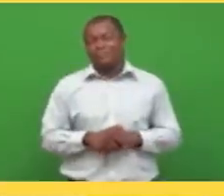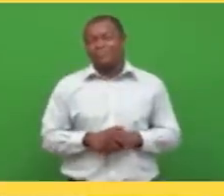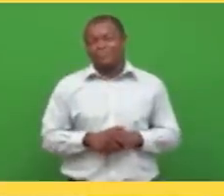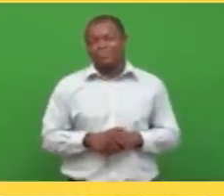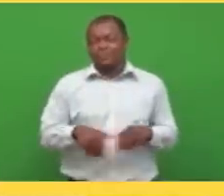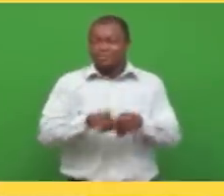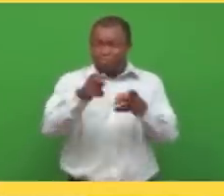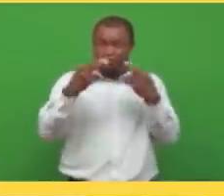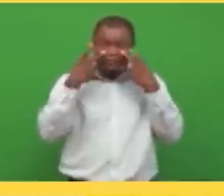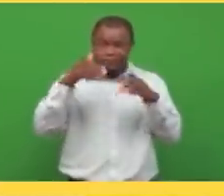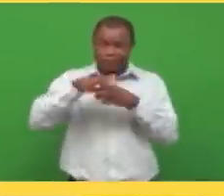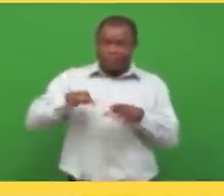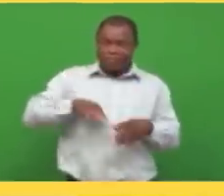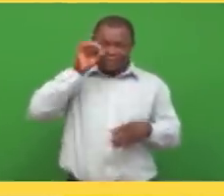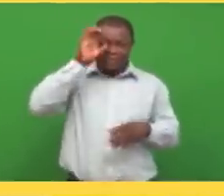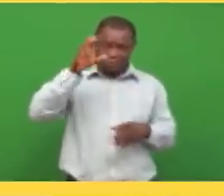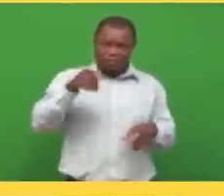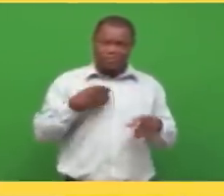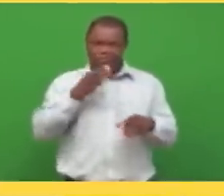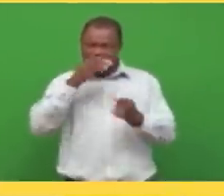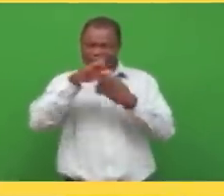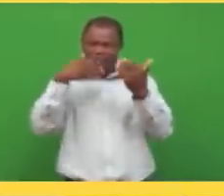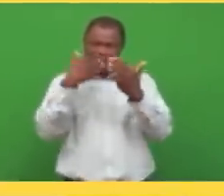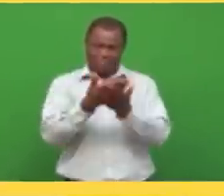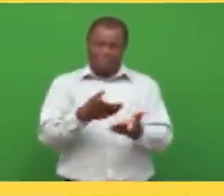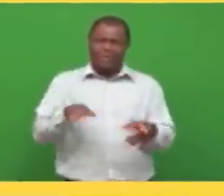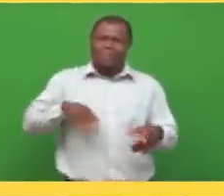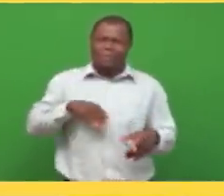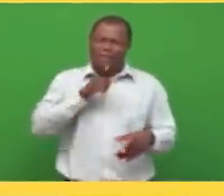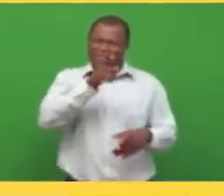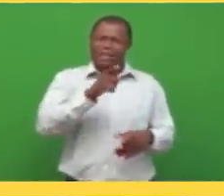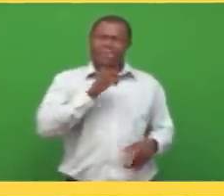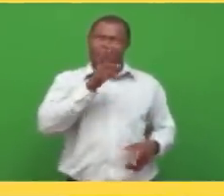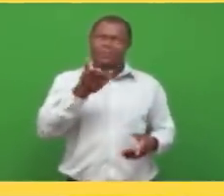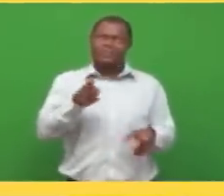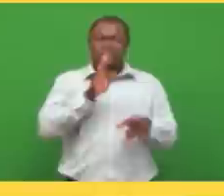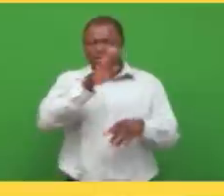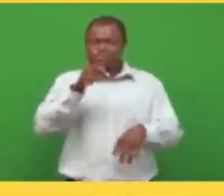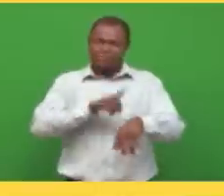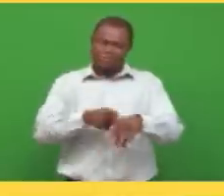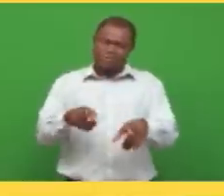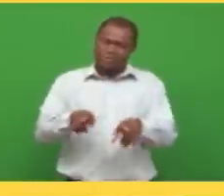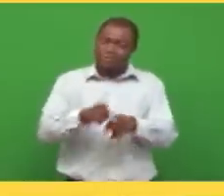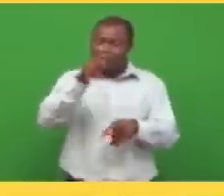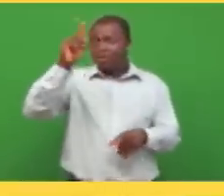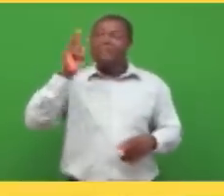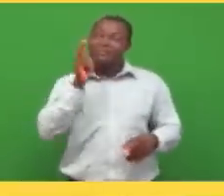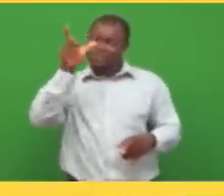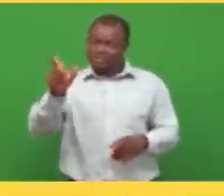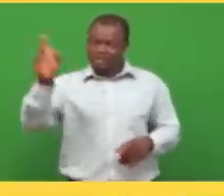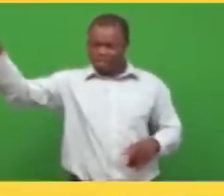Andidi munoona pano pamai samba show tinodzirova kunzungune kunyimo baba chinoda vari kuti dzimwe nguva zvinoneza ndezvekuti kana mauya